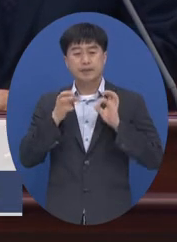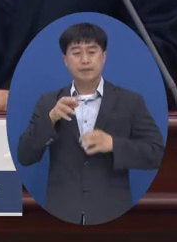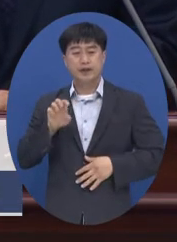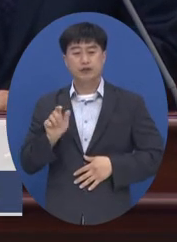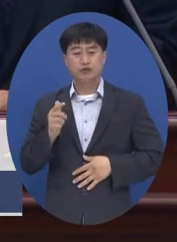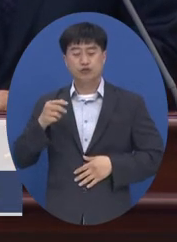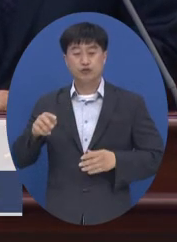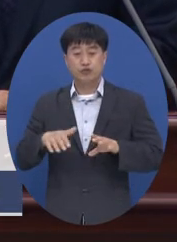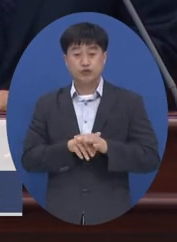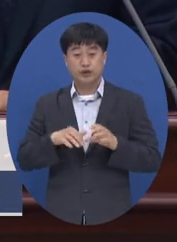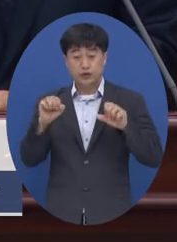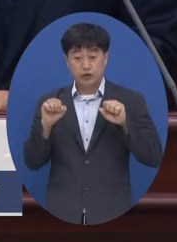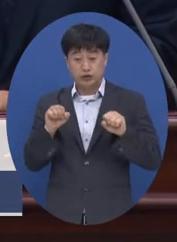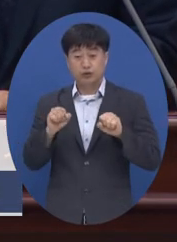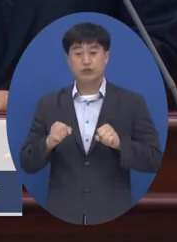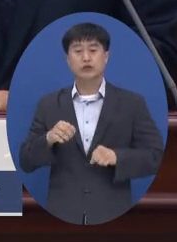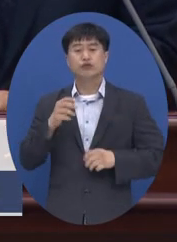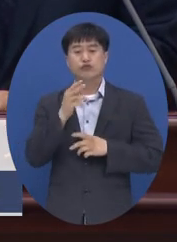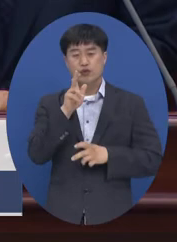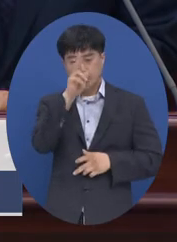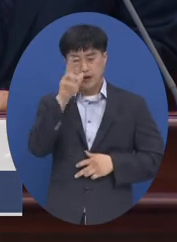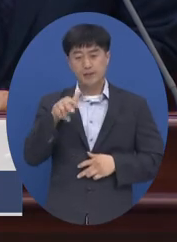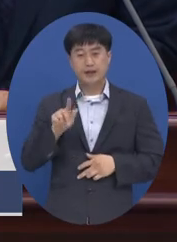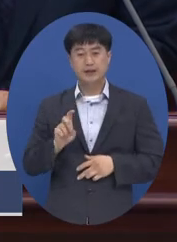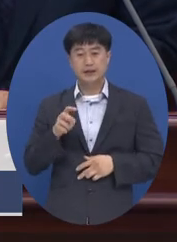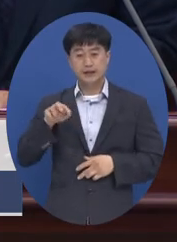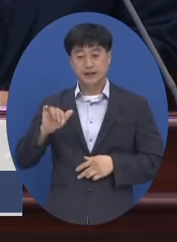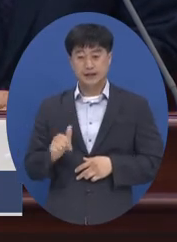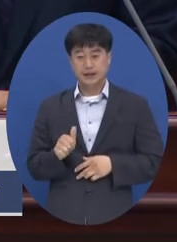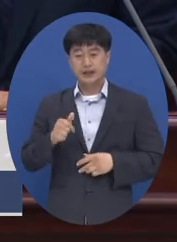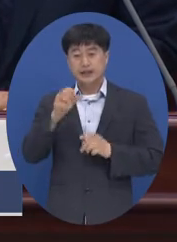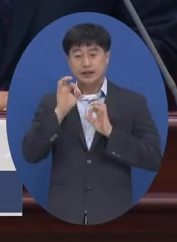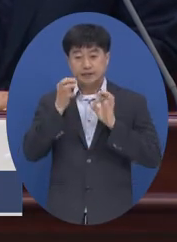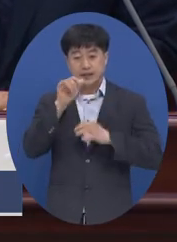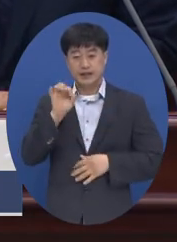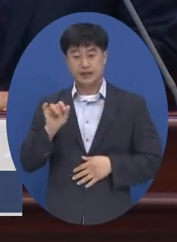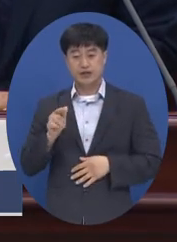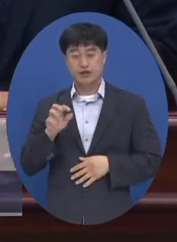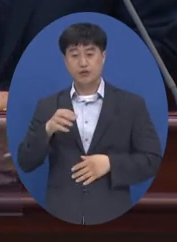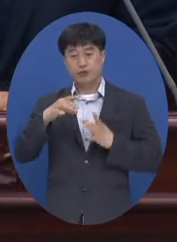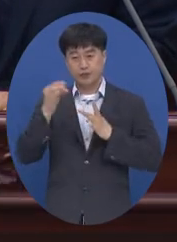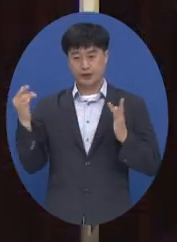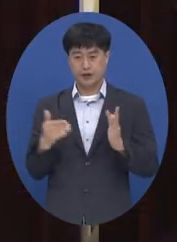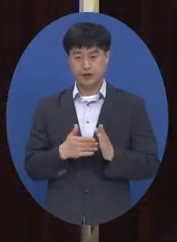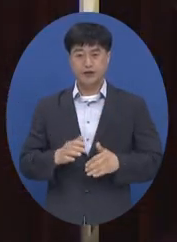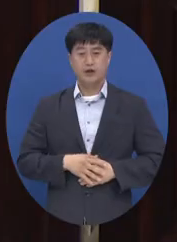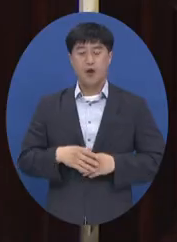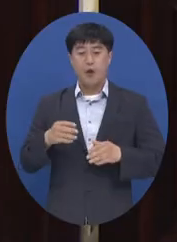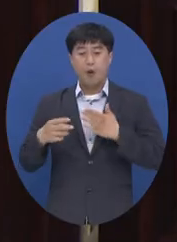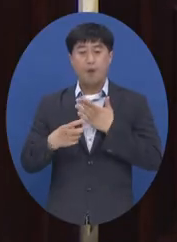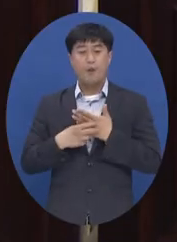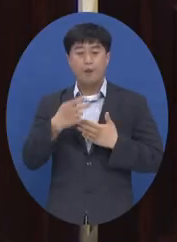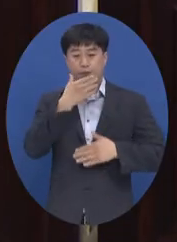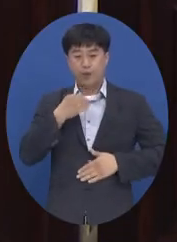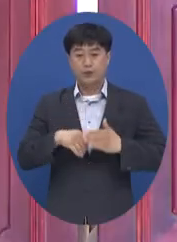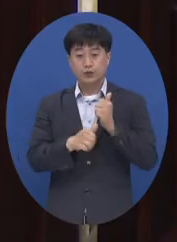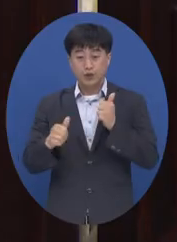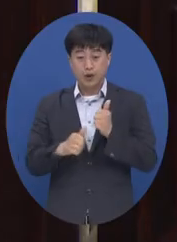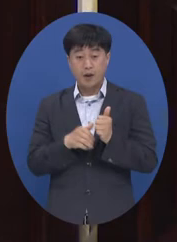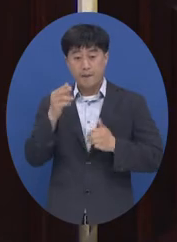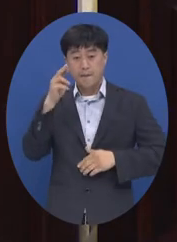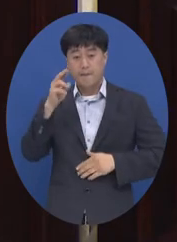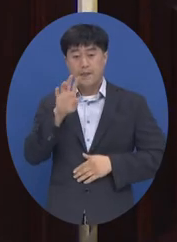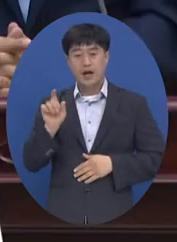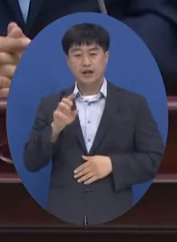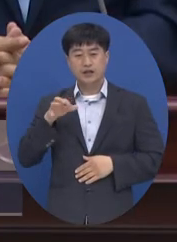문화재 관광 위원장 에는 최만식 의원 농 정 향 위원장 에는 김인영 위원이 당선됐습니다 법원 벅지 위원장 에는 당제